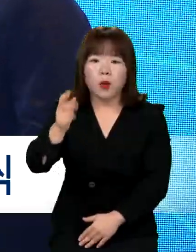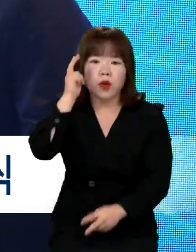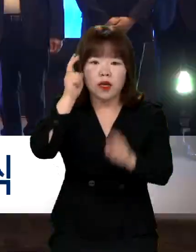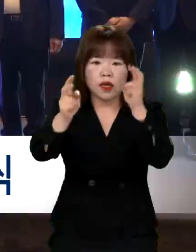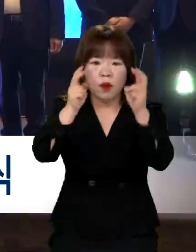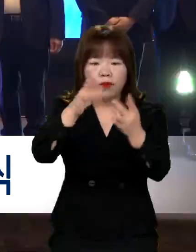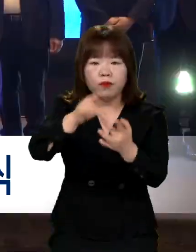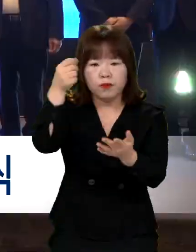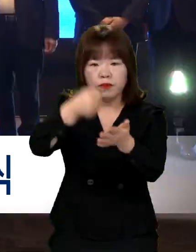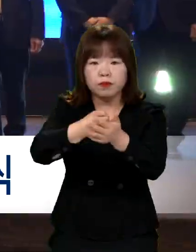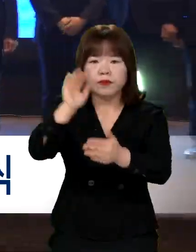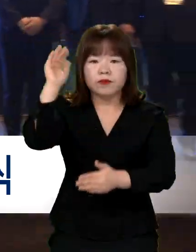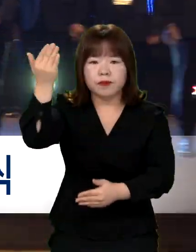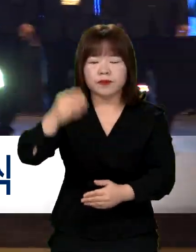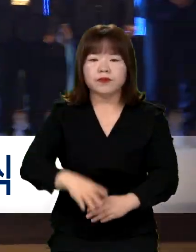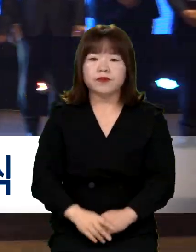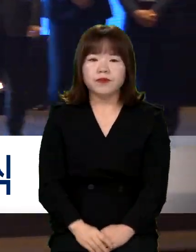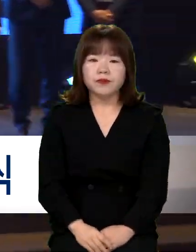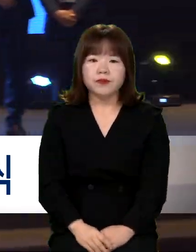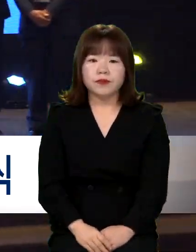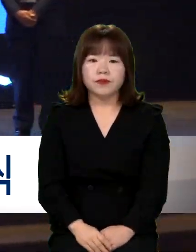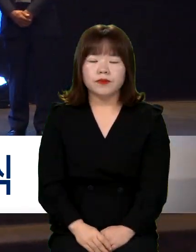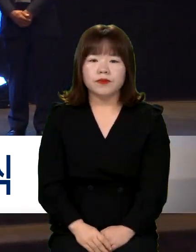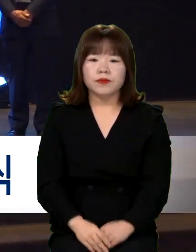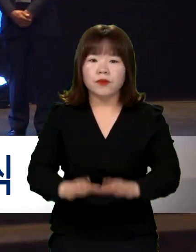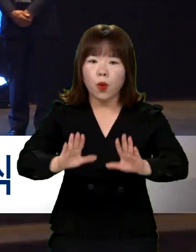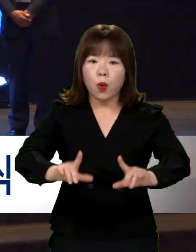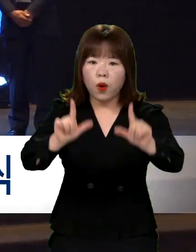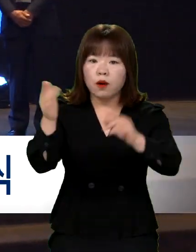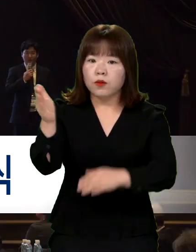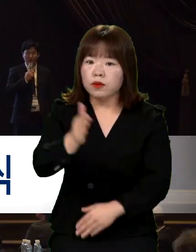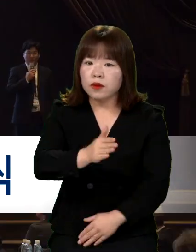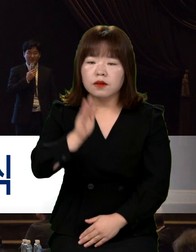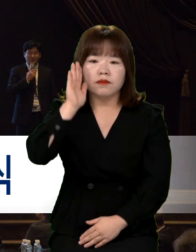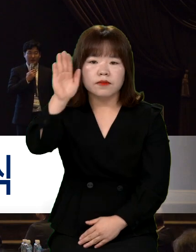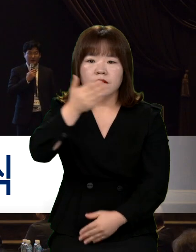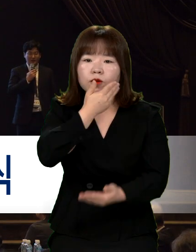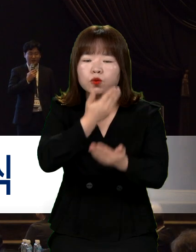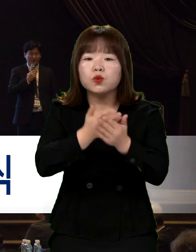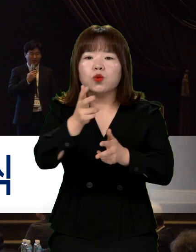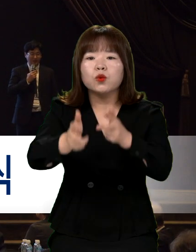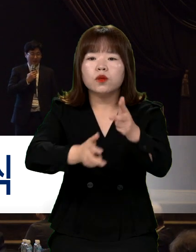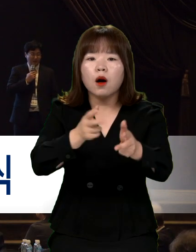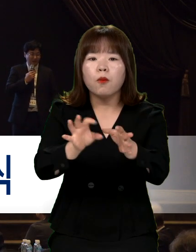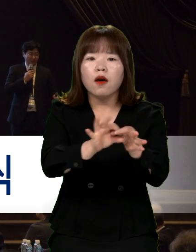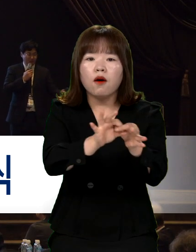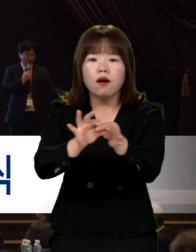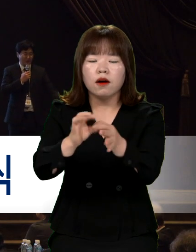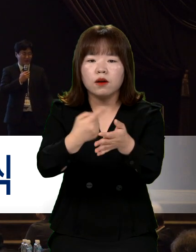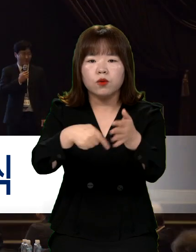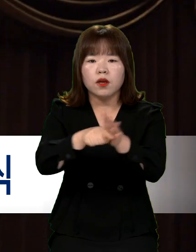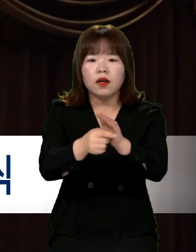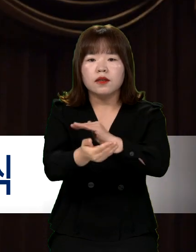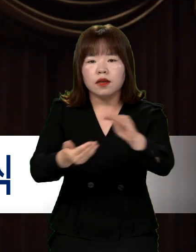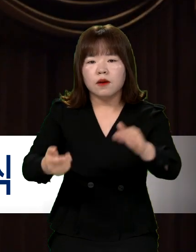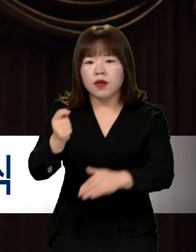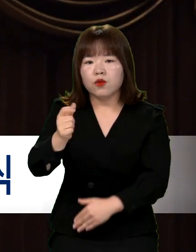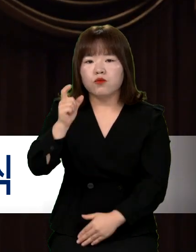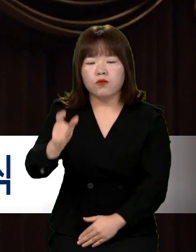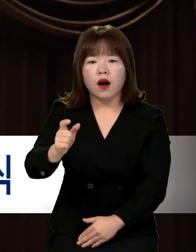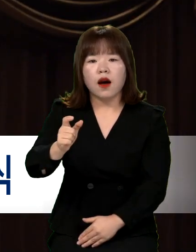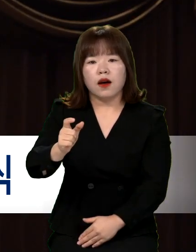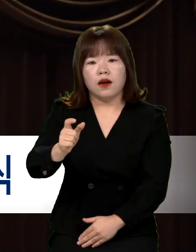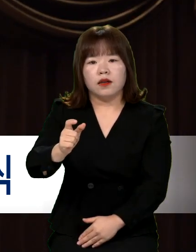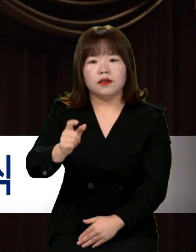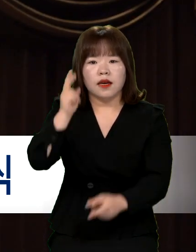캐럿펀트가 예비 유망 강소기업으로 선정됐습니다. 특히 올해부터는 미래 핵심 산업과 연계를 위한